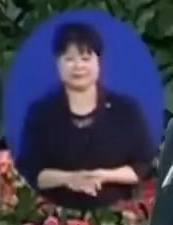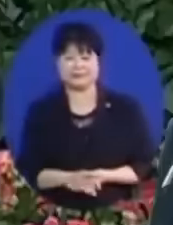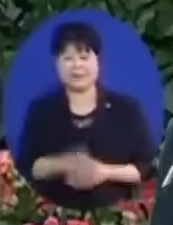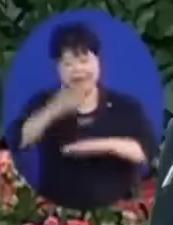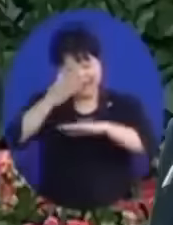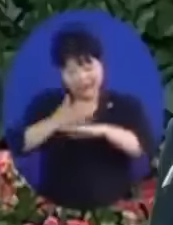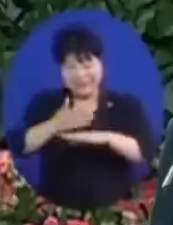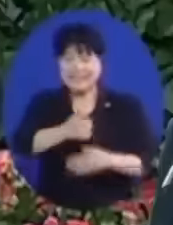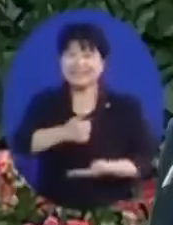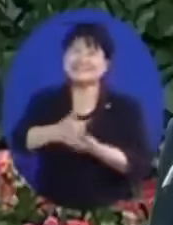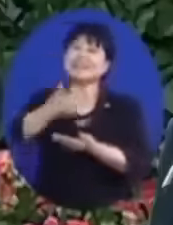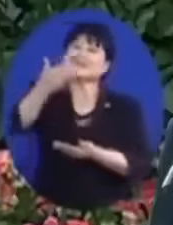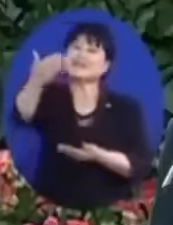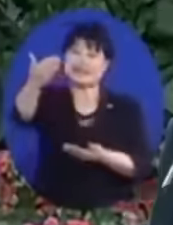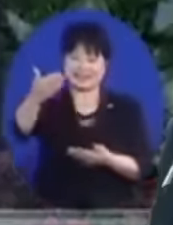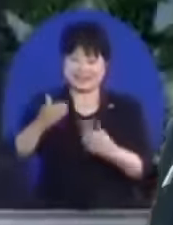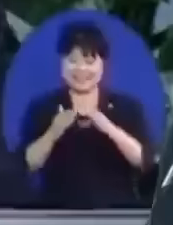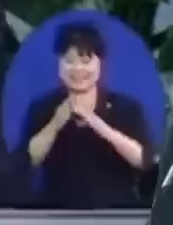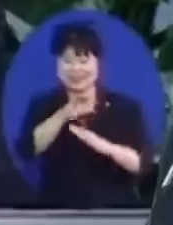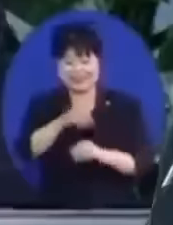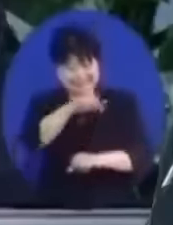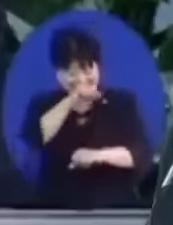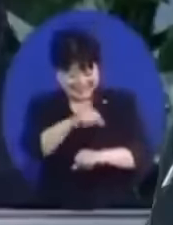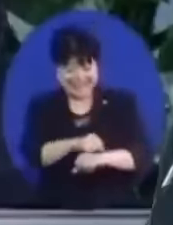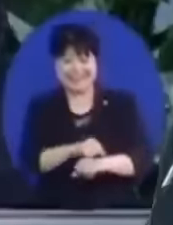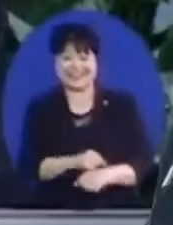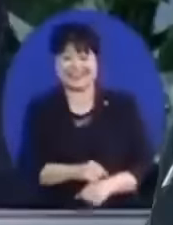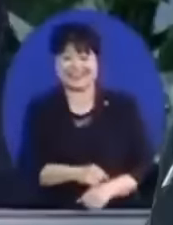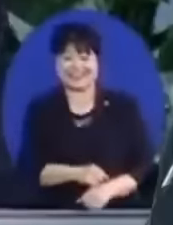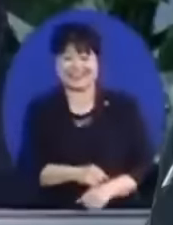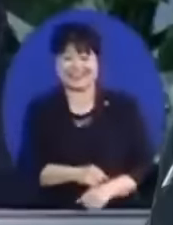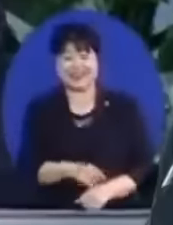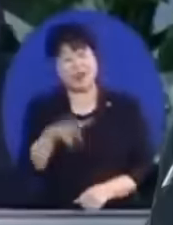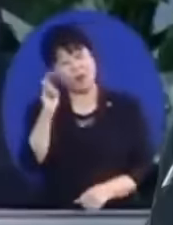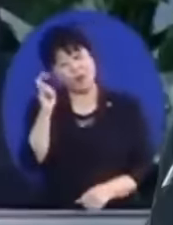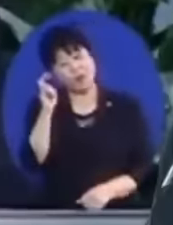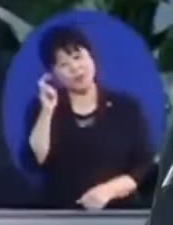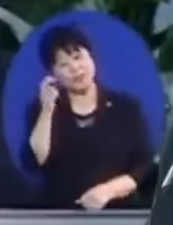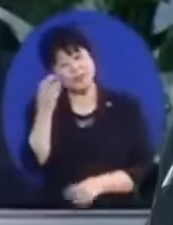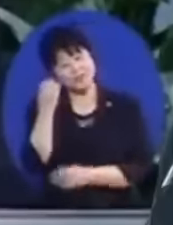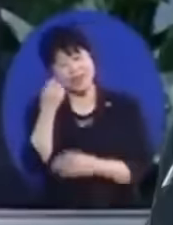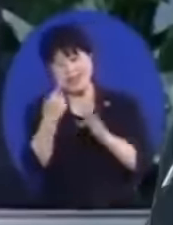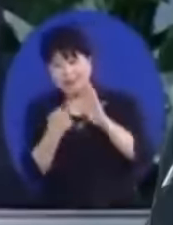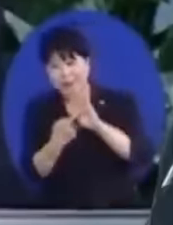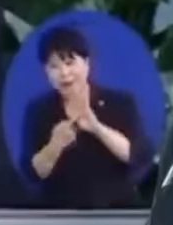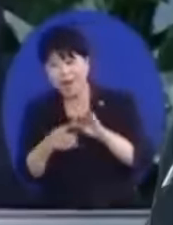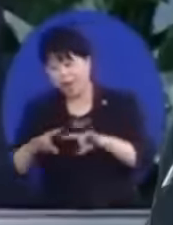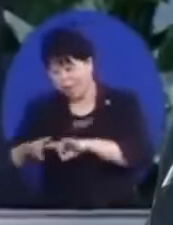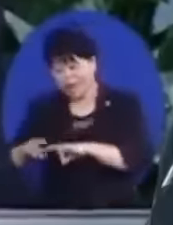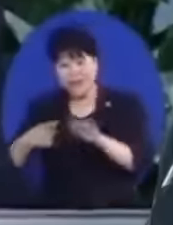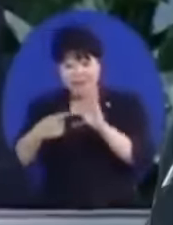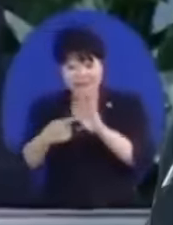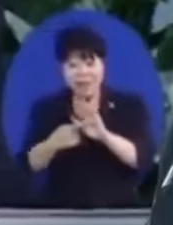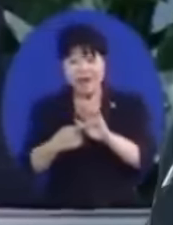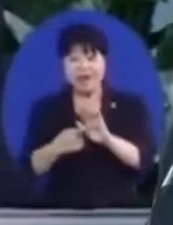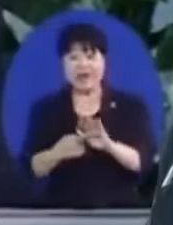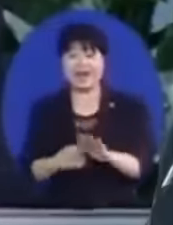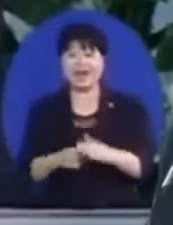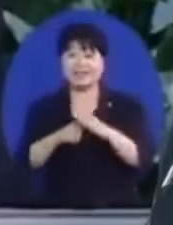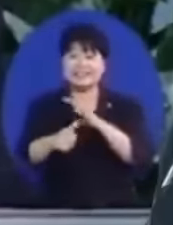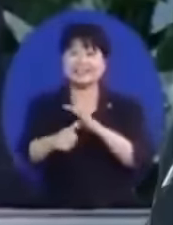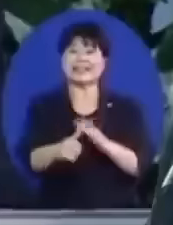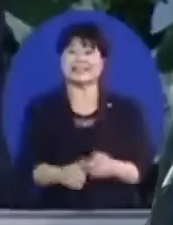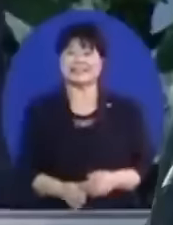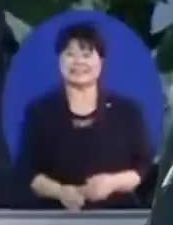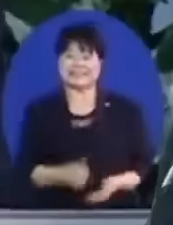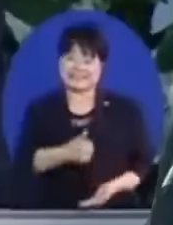높이 칭찬해 주는 것입니다. 이웃이 잘한 일이 있어서 혹시 신문에 나왔는지 방송에 나왔으면 찾아가서라도